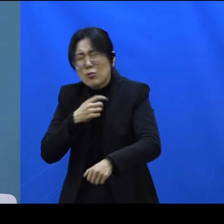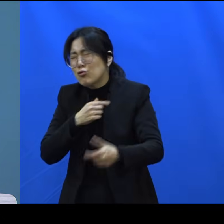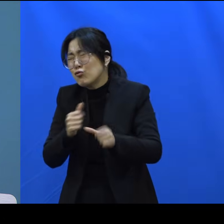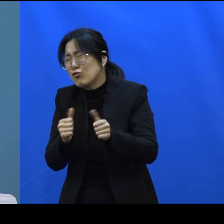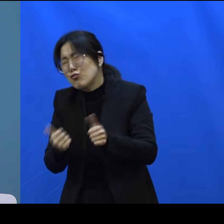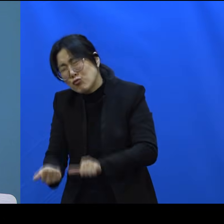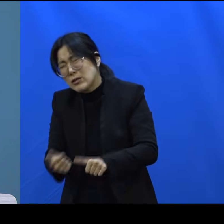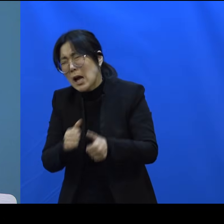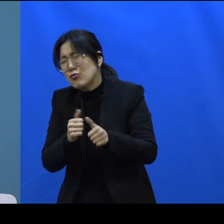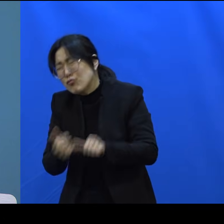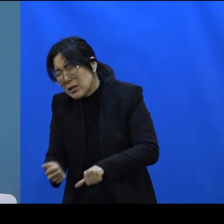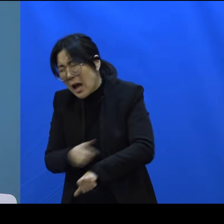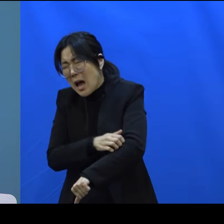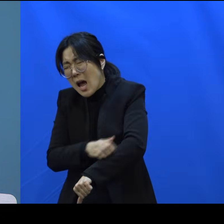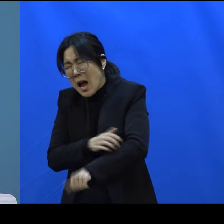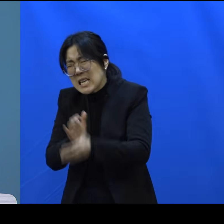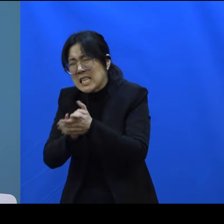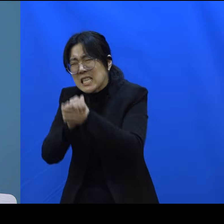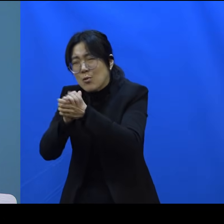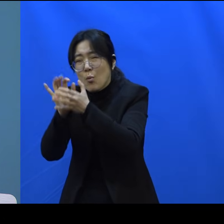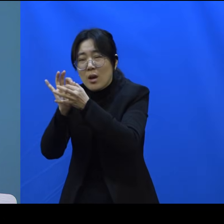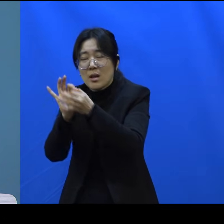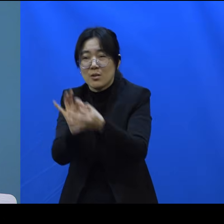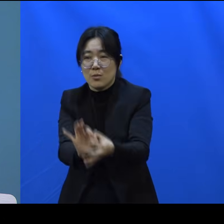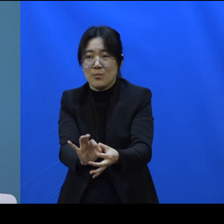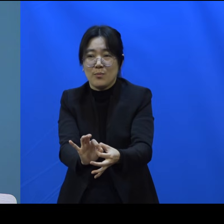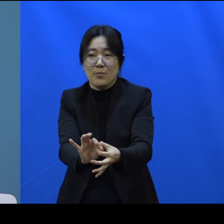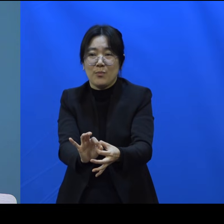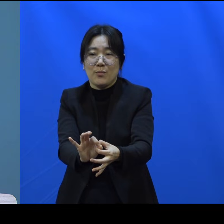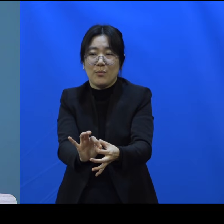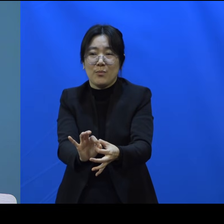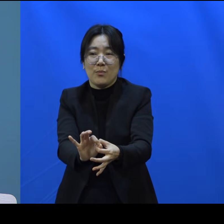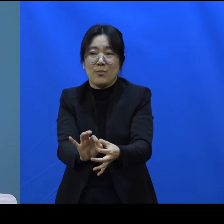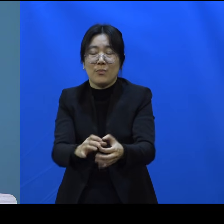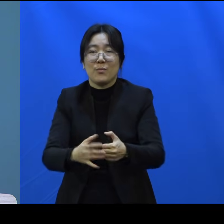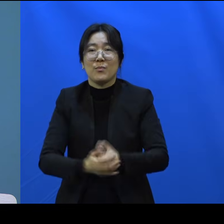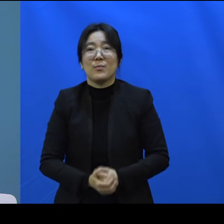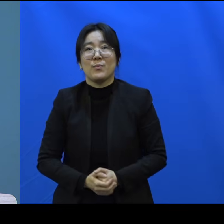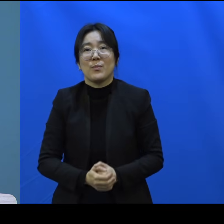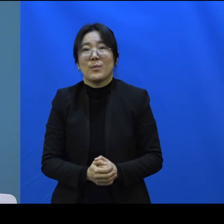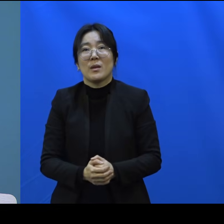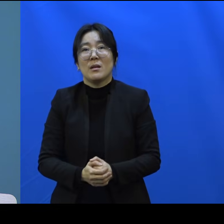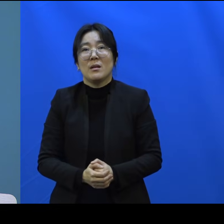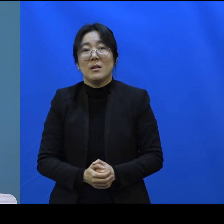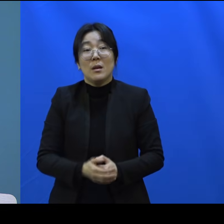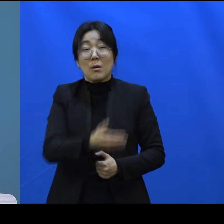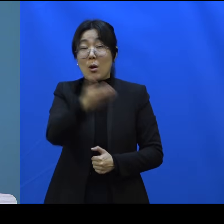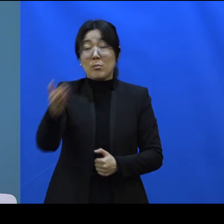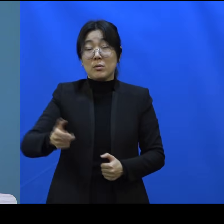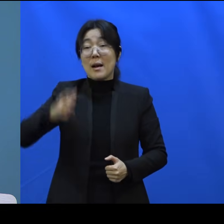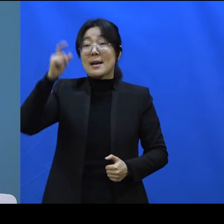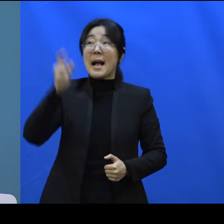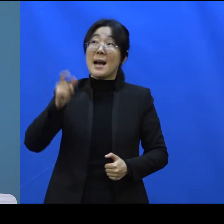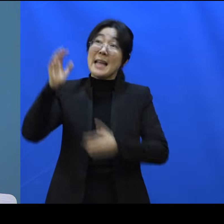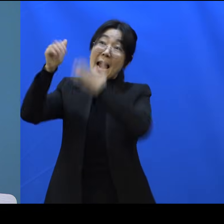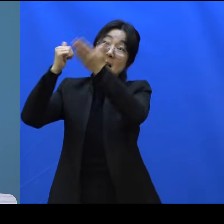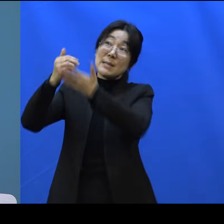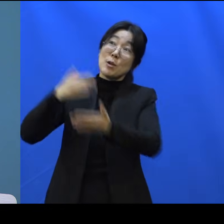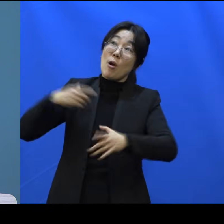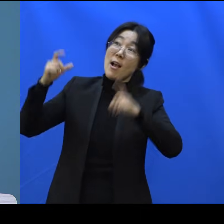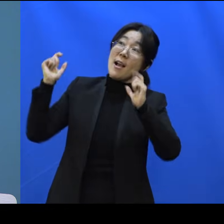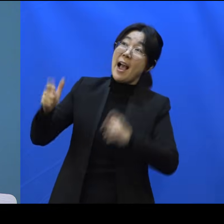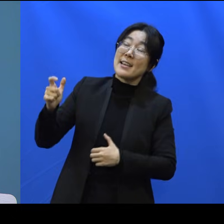아시는 거예요. 가시를 주신 거예요. 여러분, 우리는 강한 척 해서는 안 돼요. 여러분, 강한 척